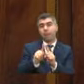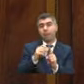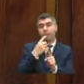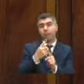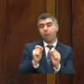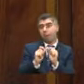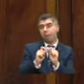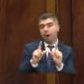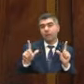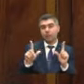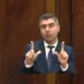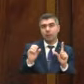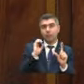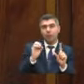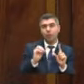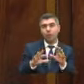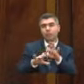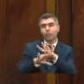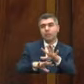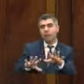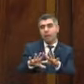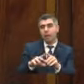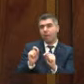واضح وذا توجه اجتماعي صريح،